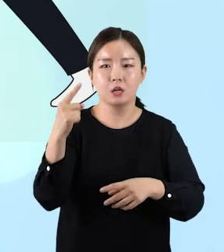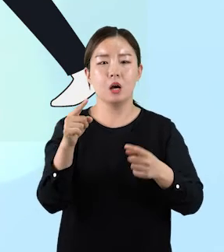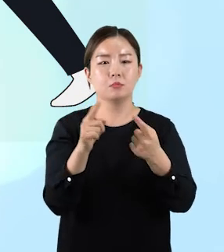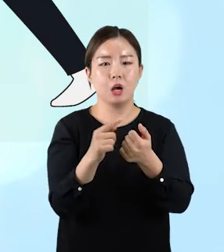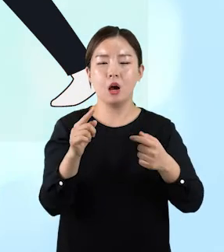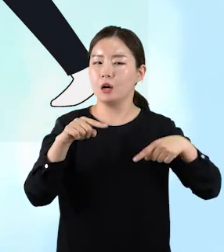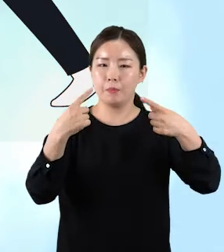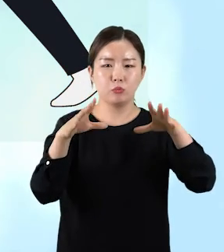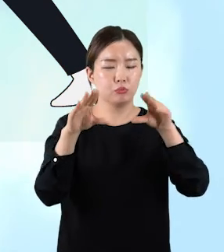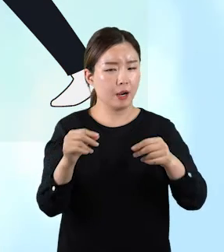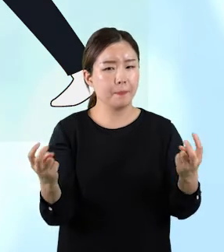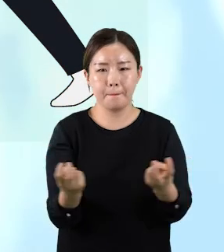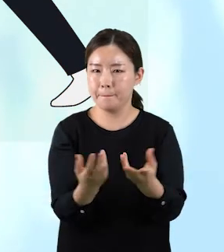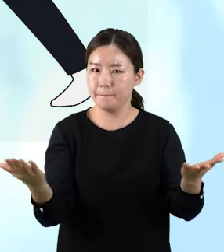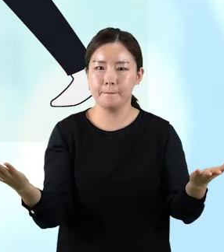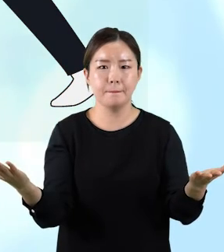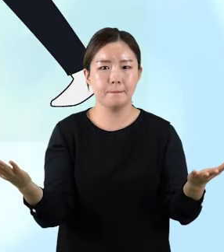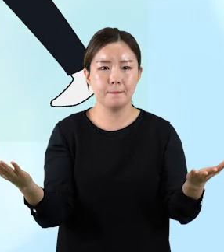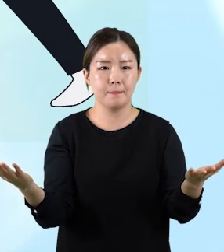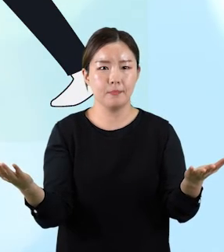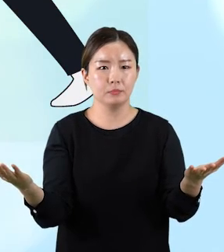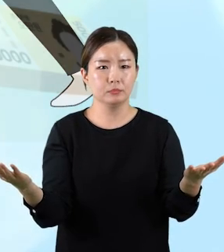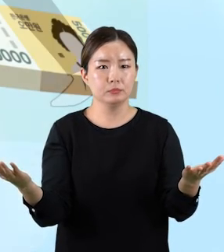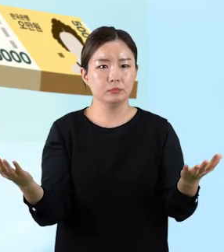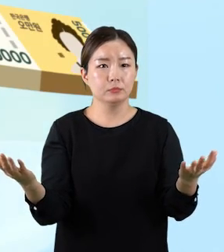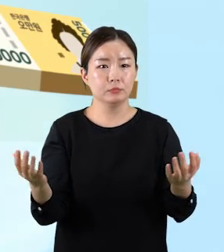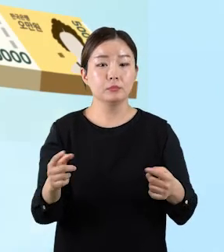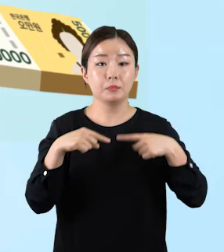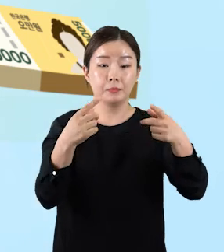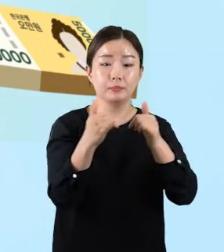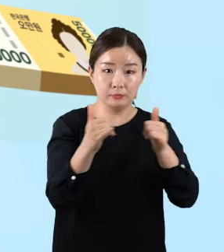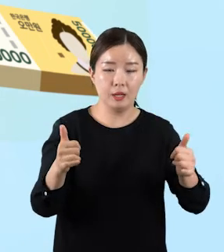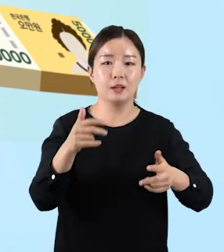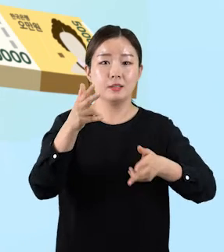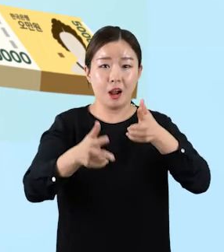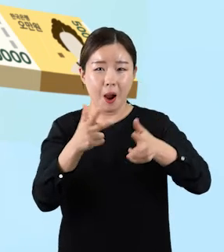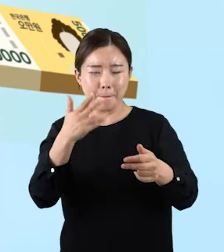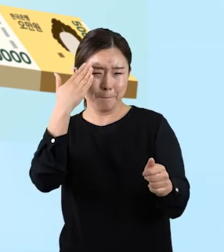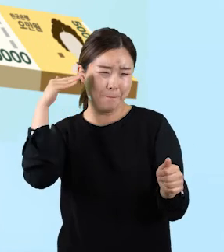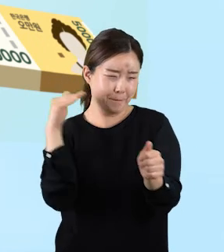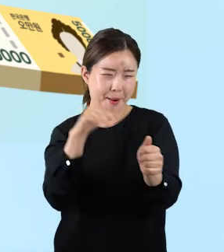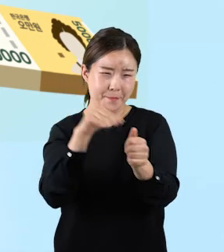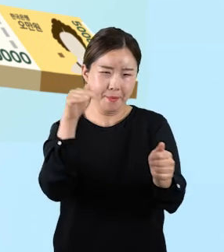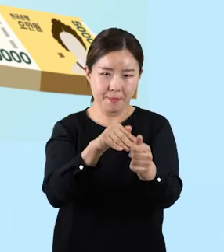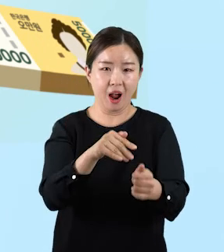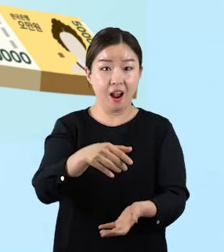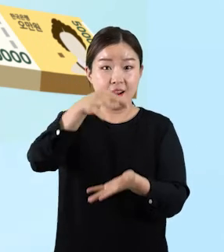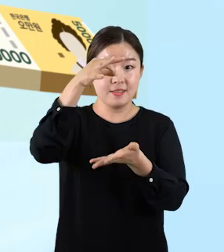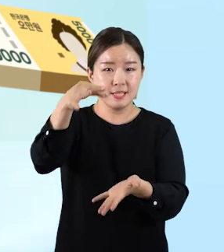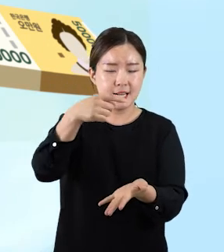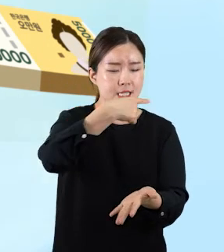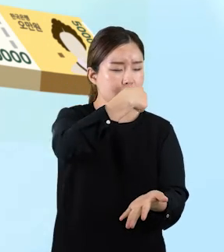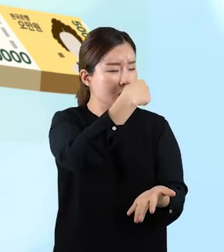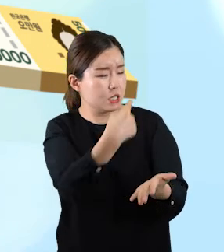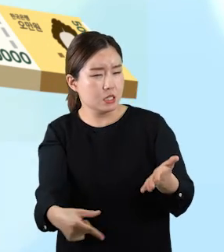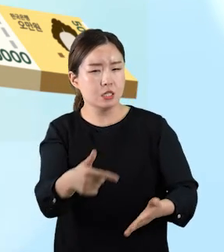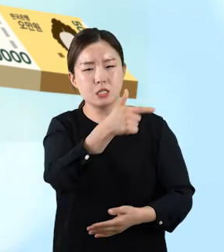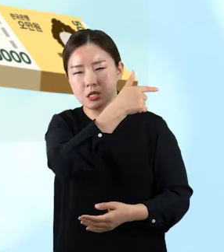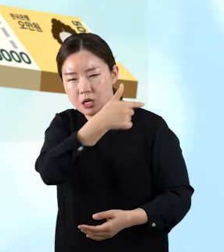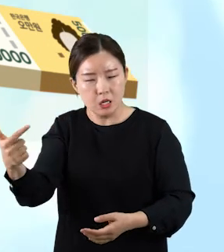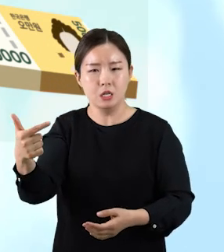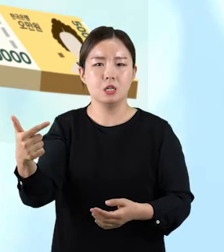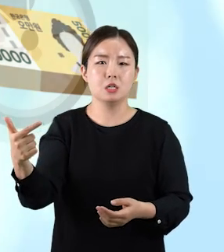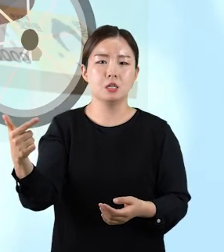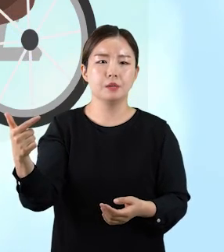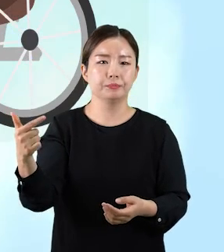사유를 초래해 참여 중단이 불가피한 경우 참여자가 사업에 막대한 지장을 초래하거나 재산상 손해를 끼친